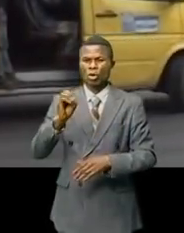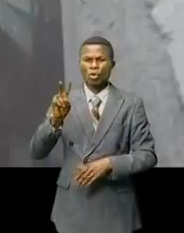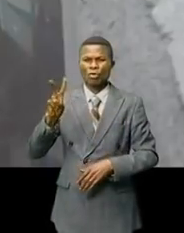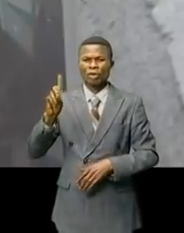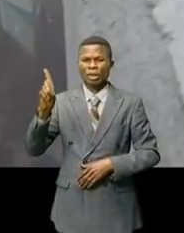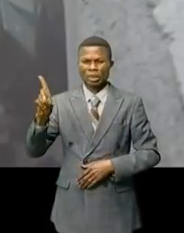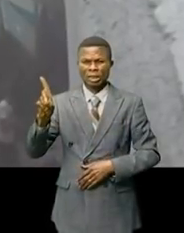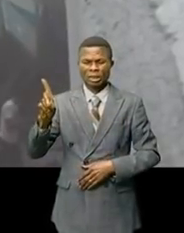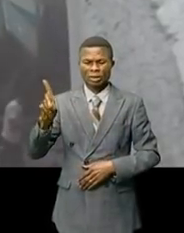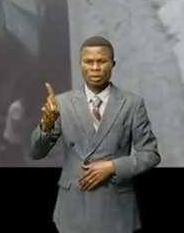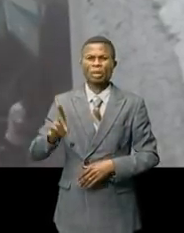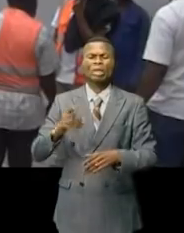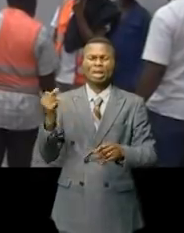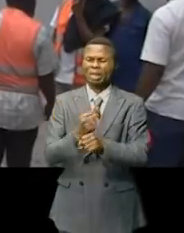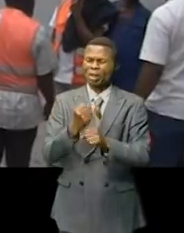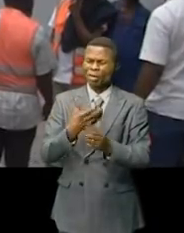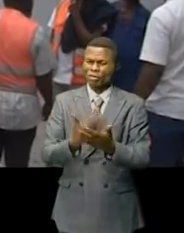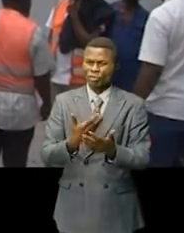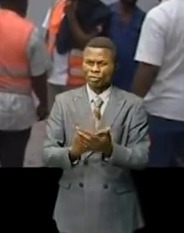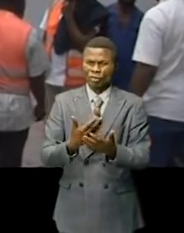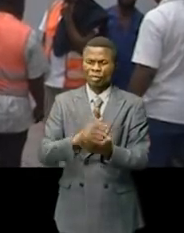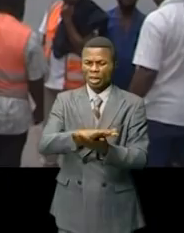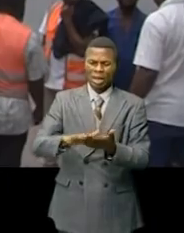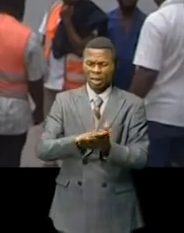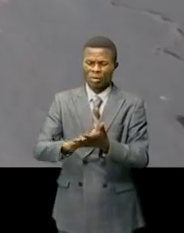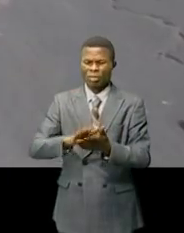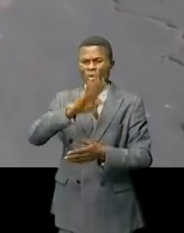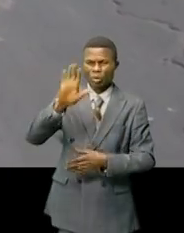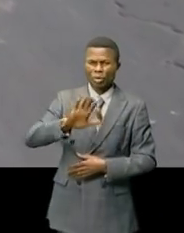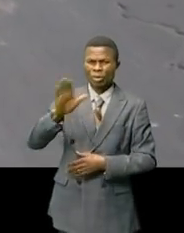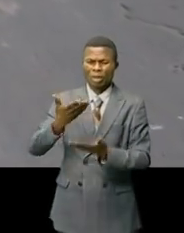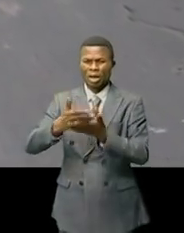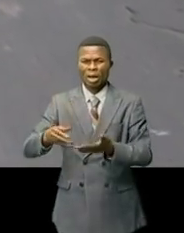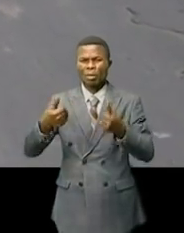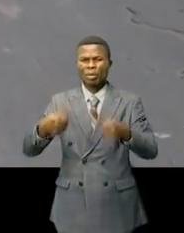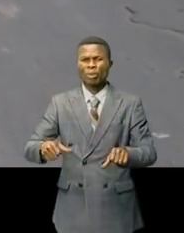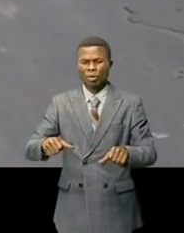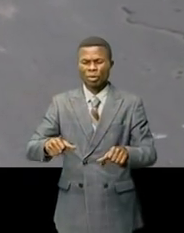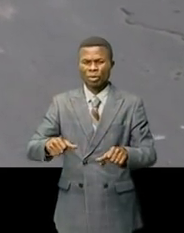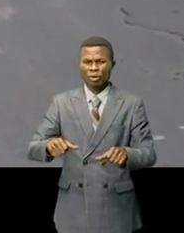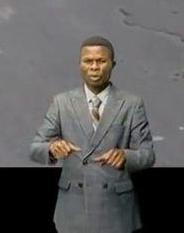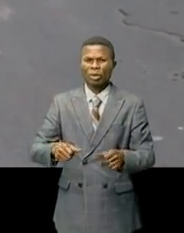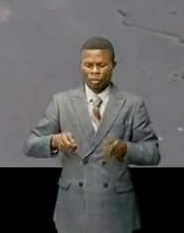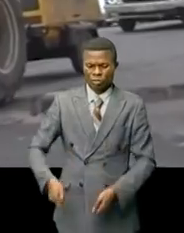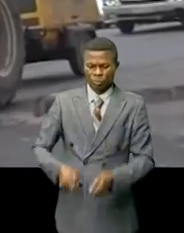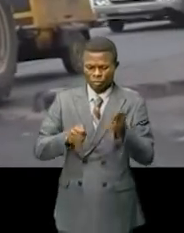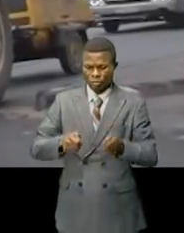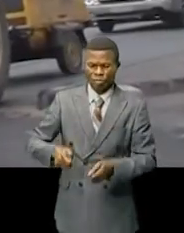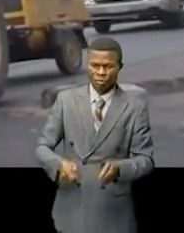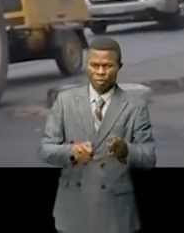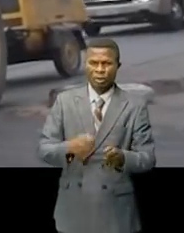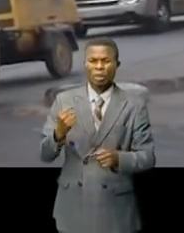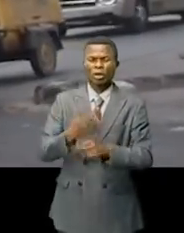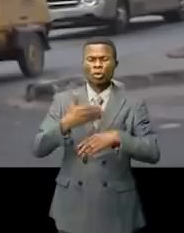il s'attelle à renforcer la rouge d'enrobé sur la partie qui a permis le terrassement pour réaliser les